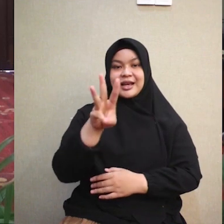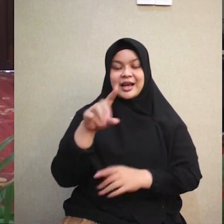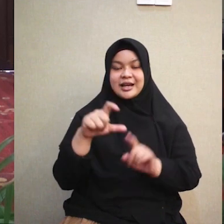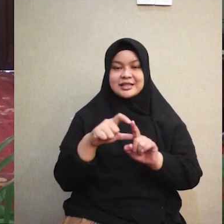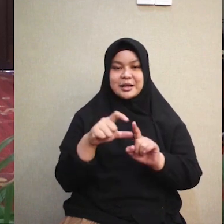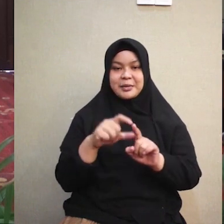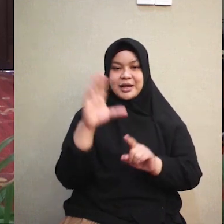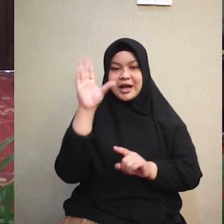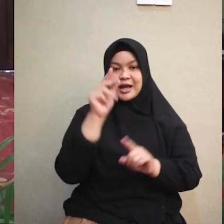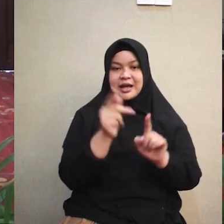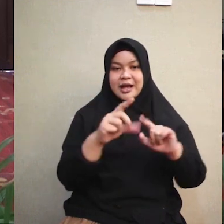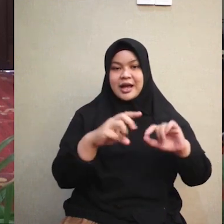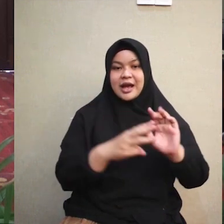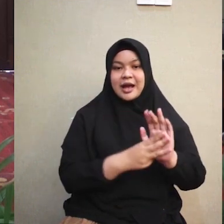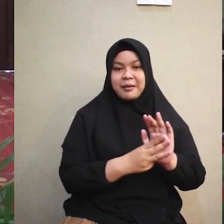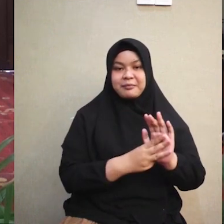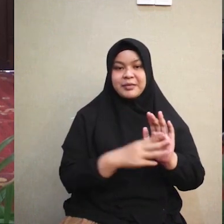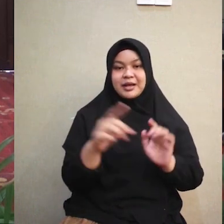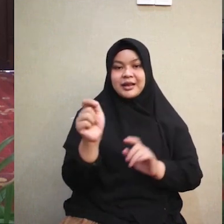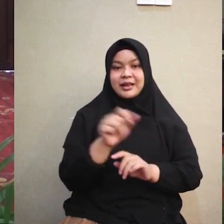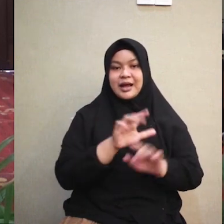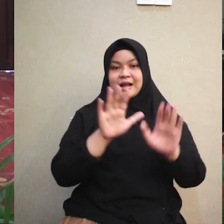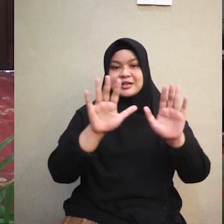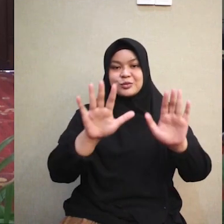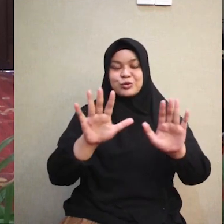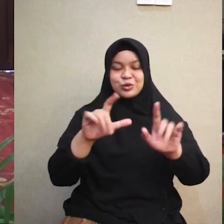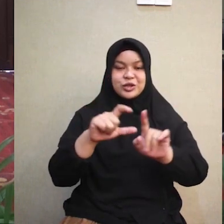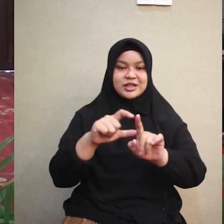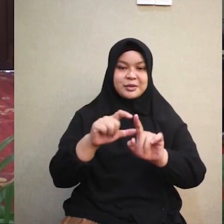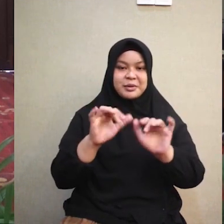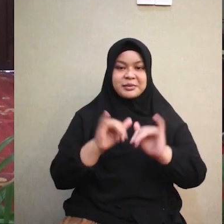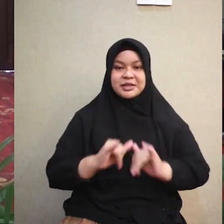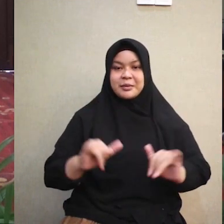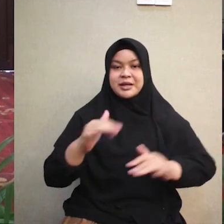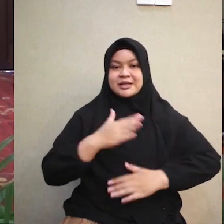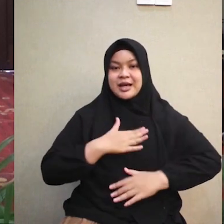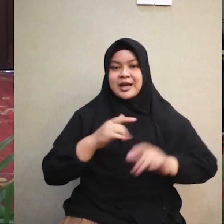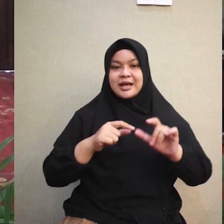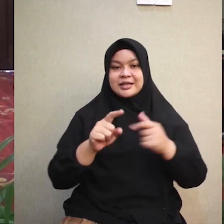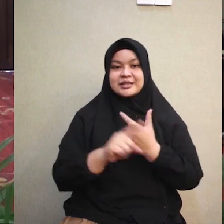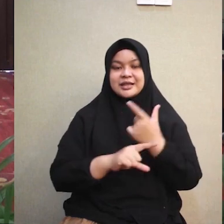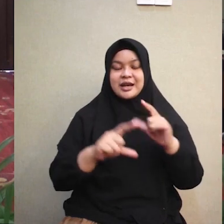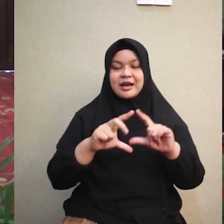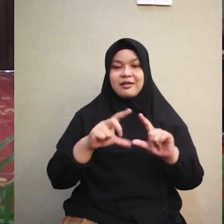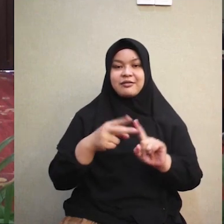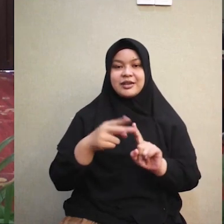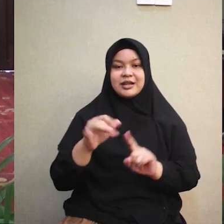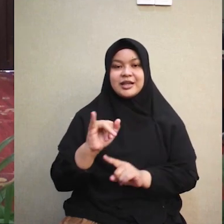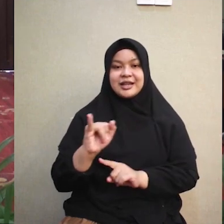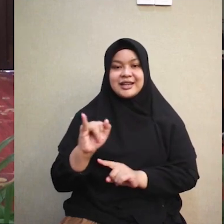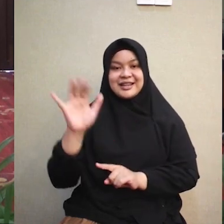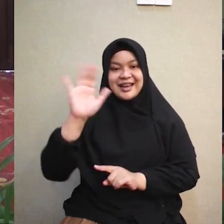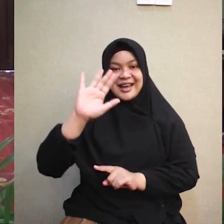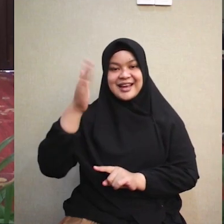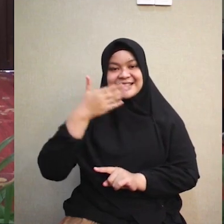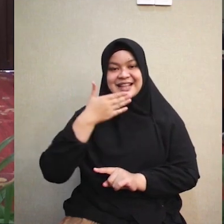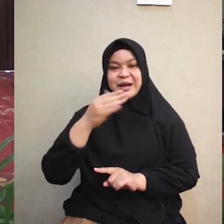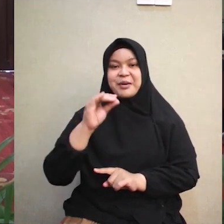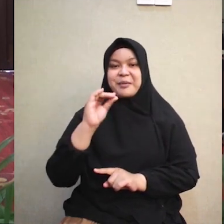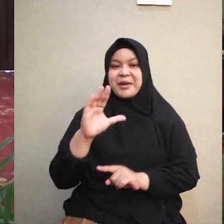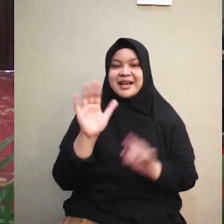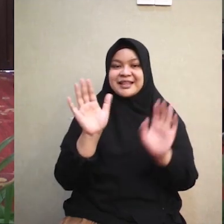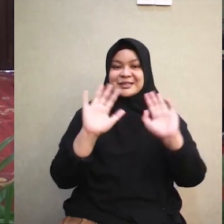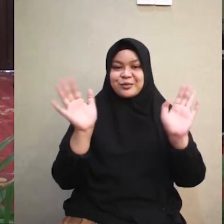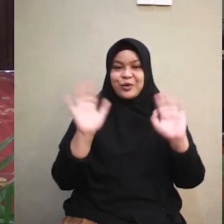HAM yang jatuh pada tanggal 10 Desember Bersama saya Muhammad Syafi'i dan Mbak Inayah ini Hai selamat pagi semuanya